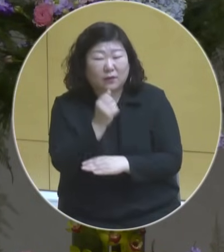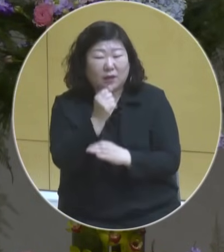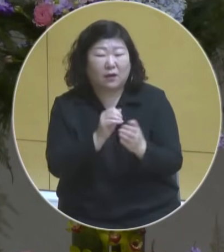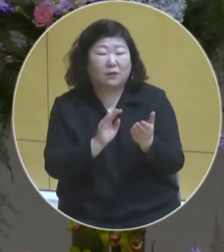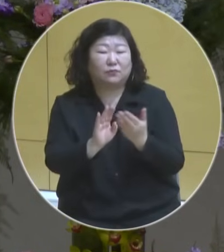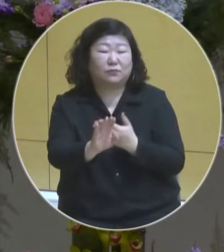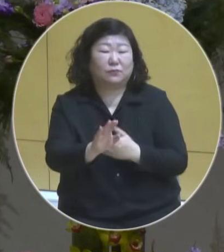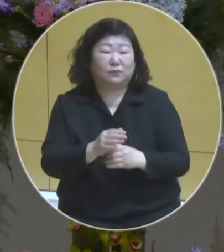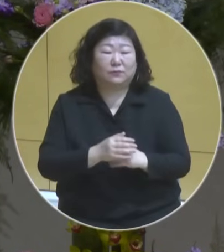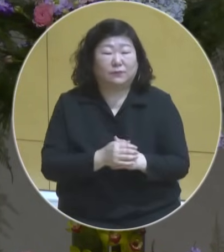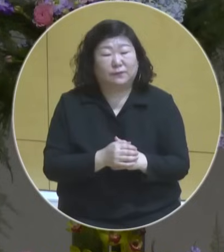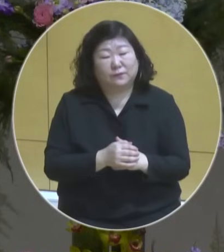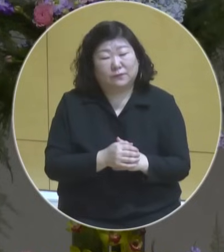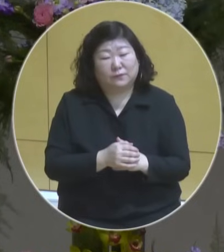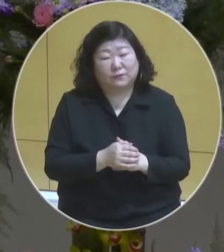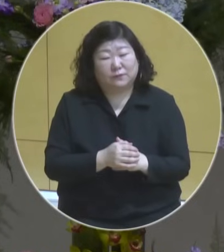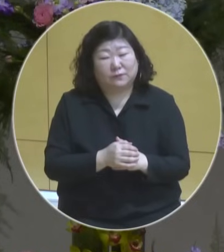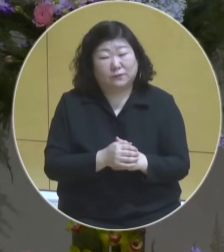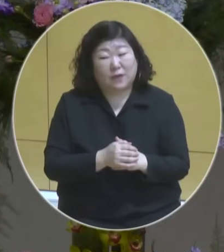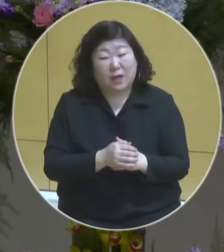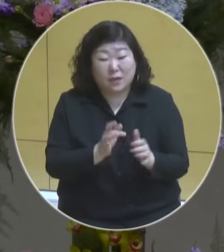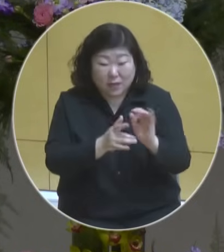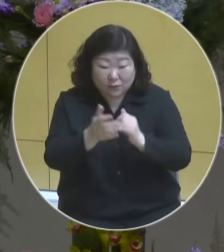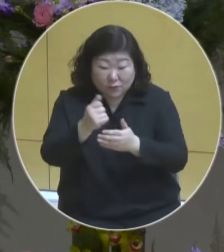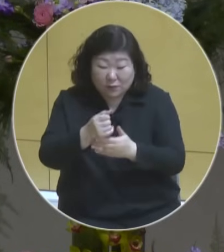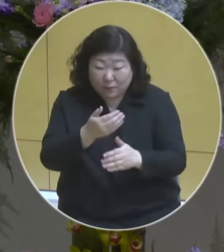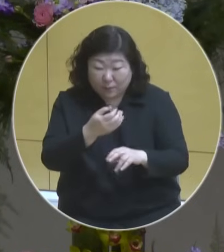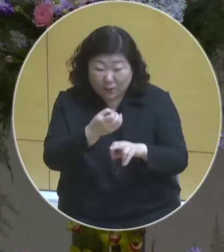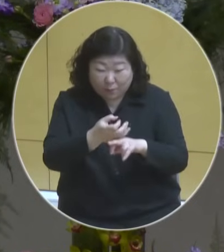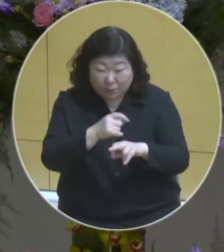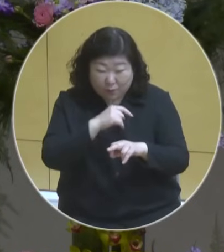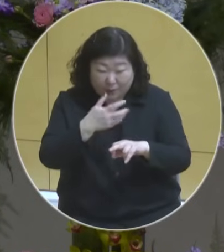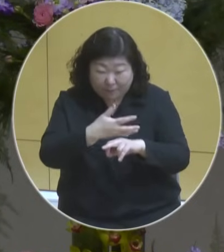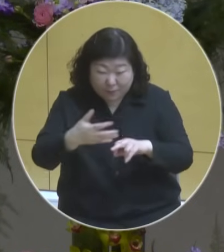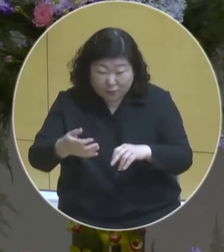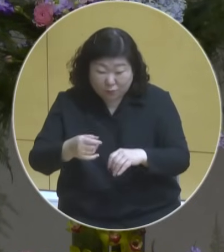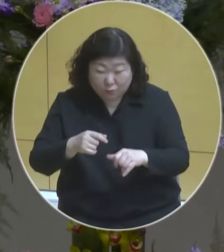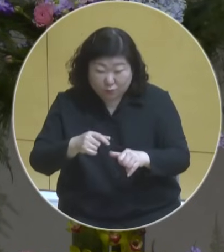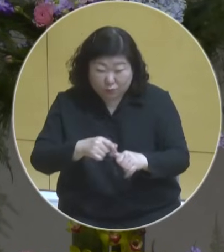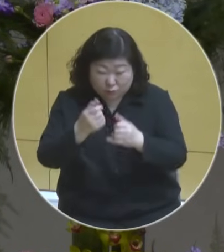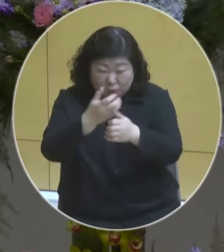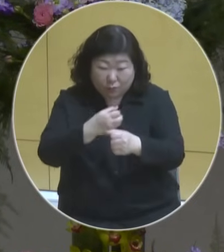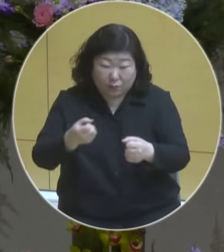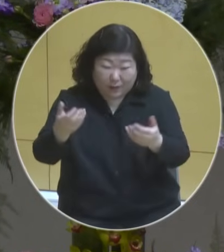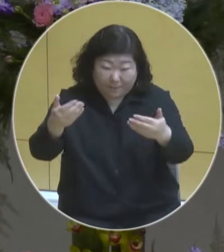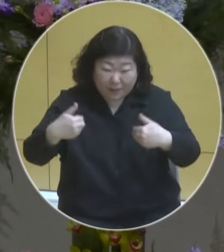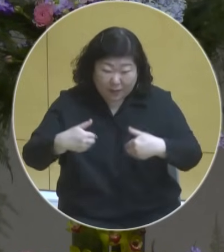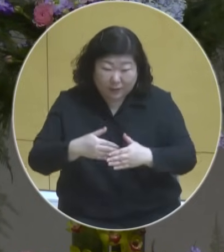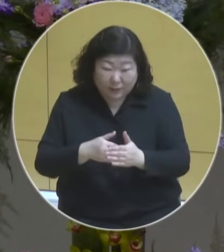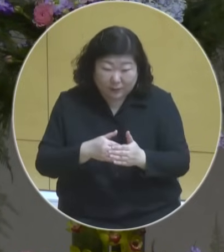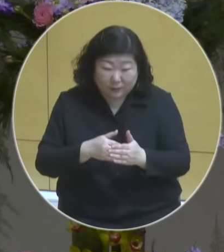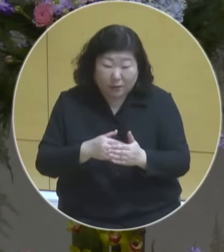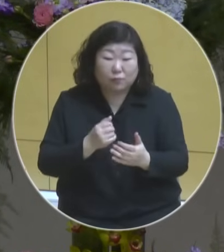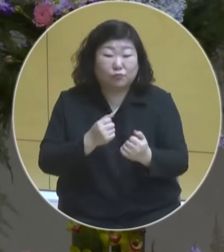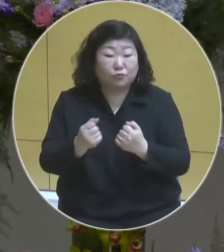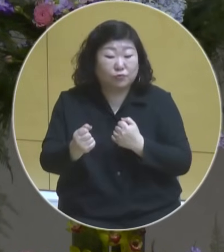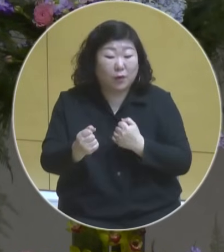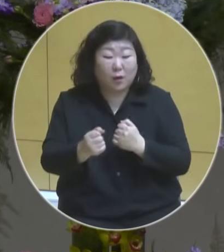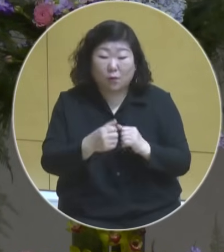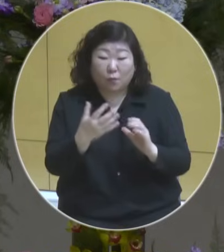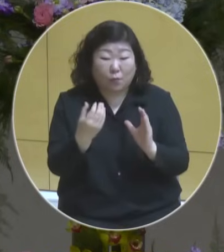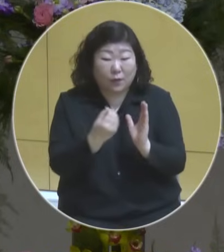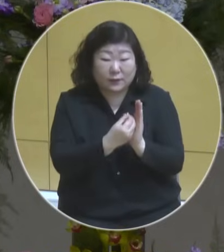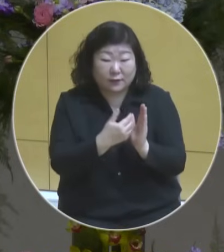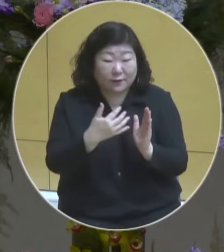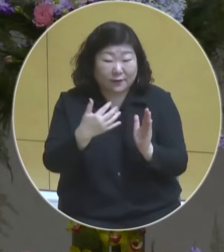우리에게 그 예수님의 보로가 구성고을지 그럼에도 불구하고 우리 속에 아직 완성되지 못한